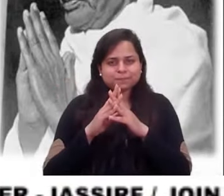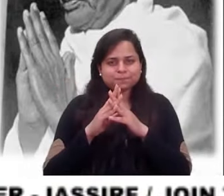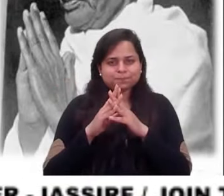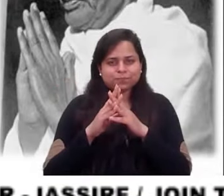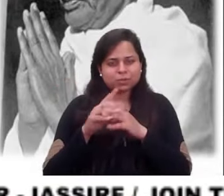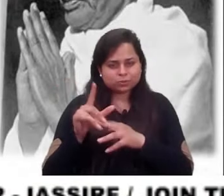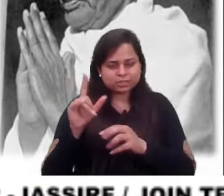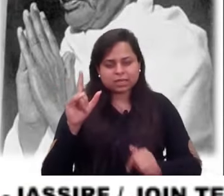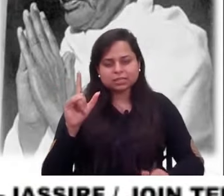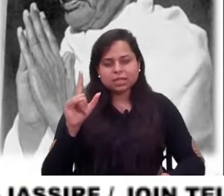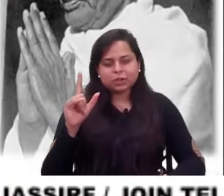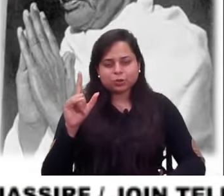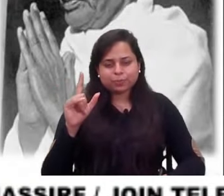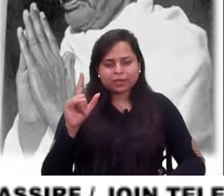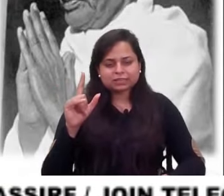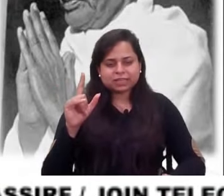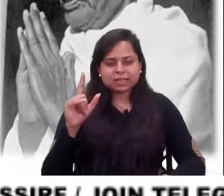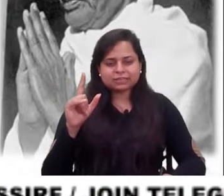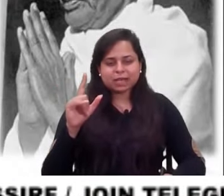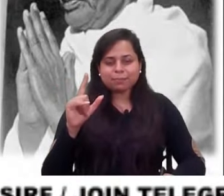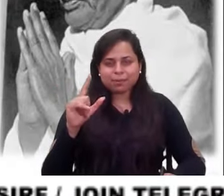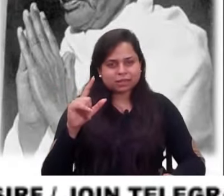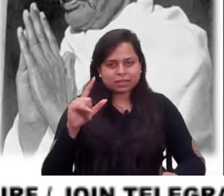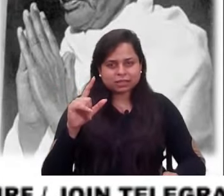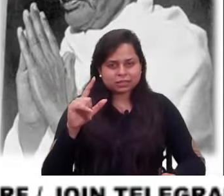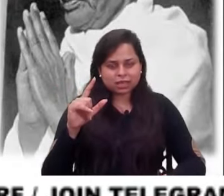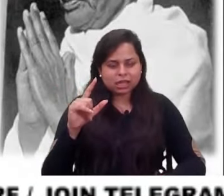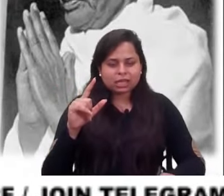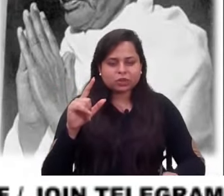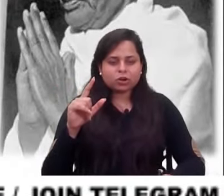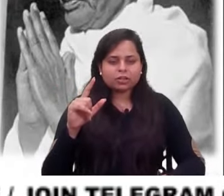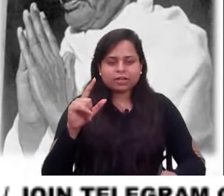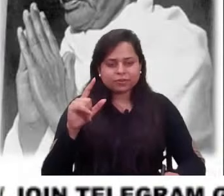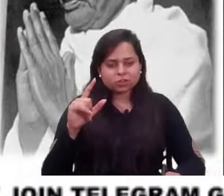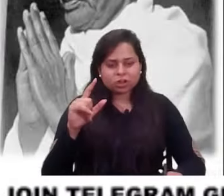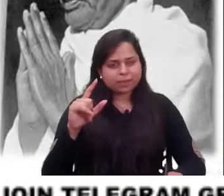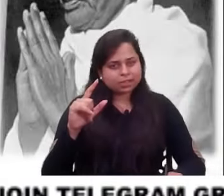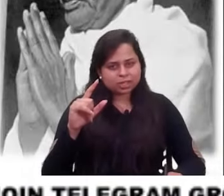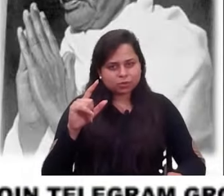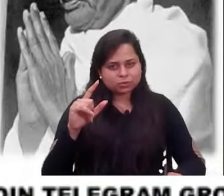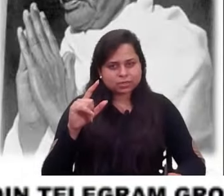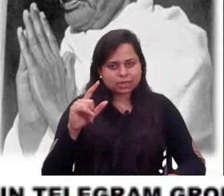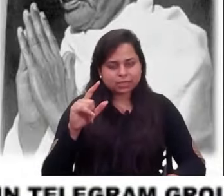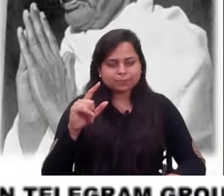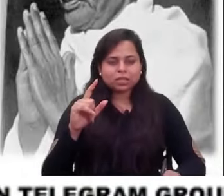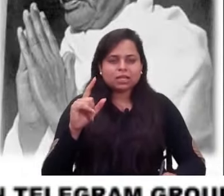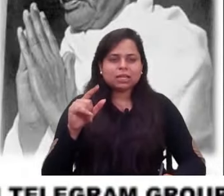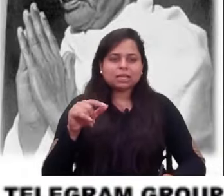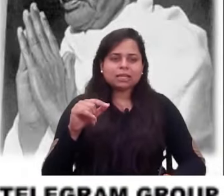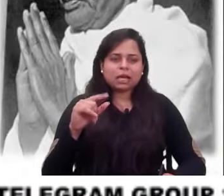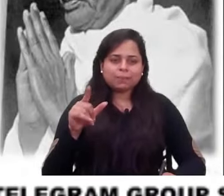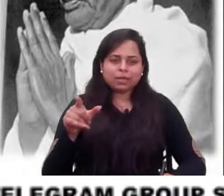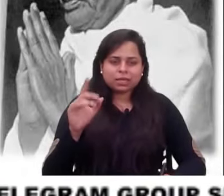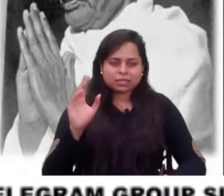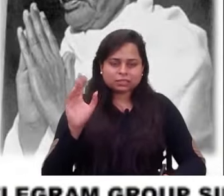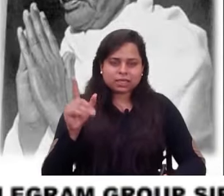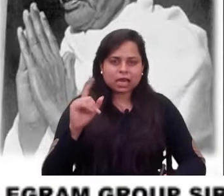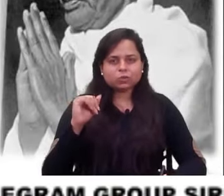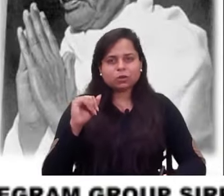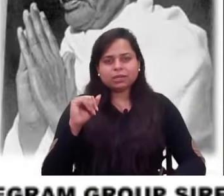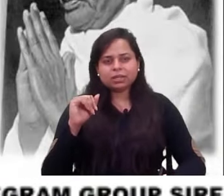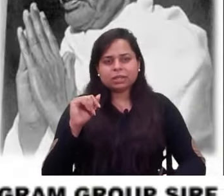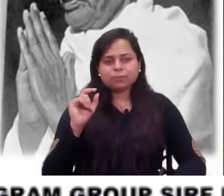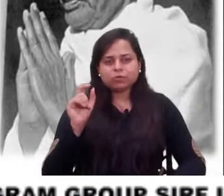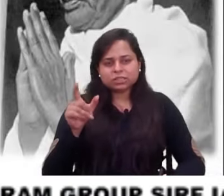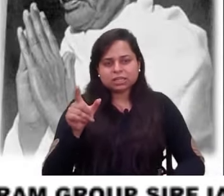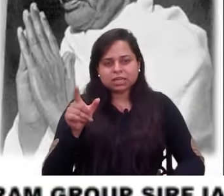कर सकते हैं मैं यू पी एस सी के एग्जाम में भी दिक्कत ना क्वालिटी के तौर पर हिंदी को यूज करेंगे लेकिन यहां पर इस